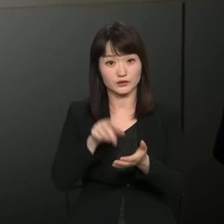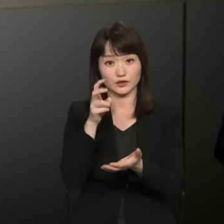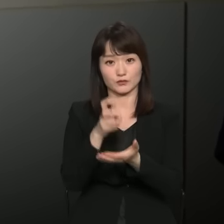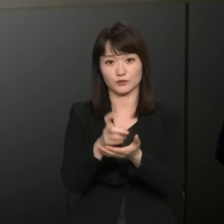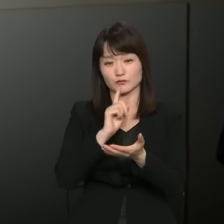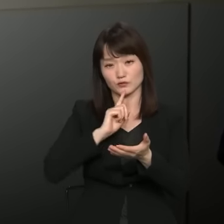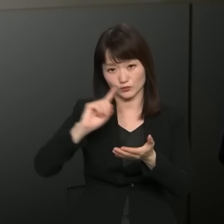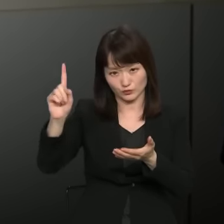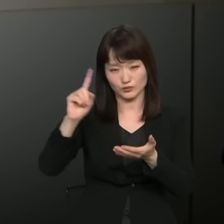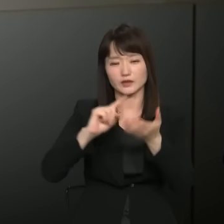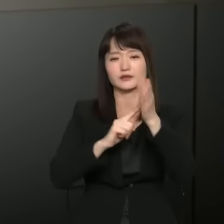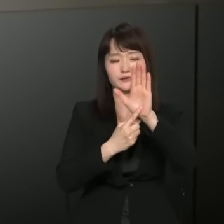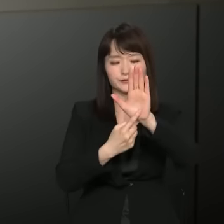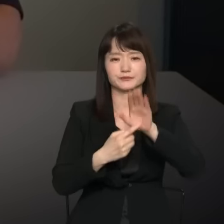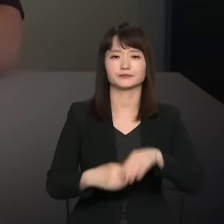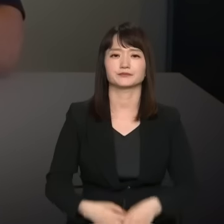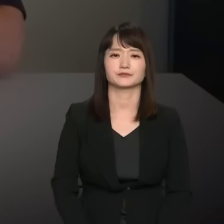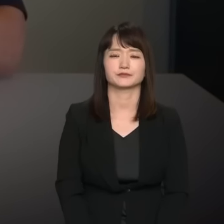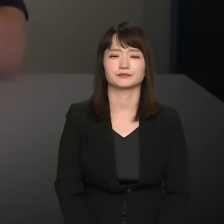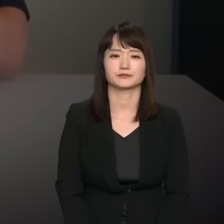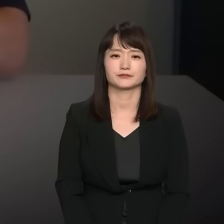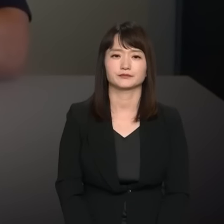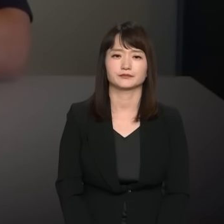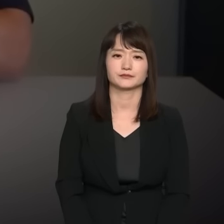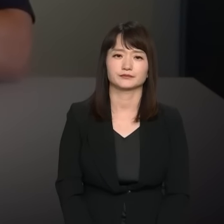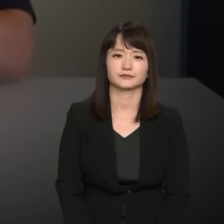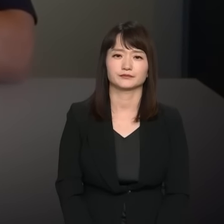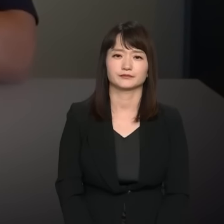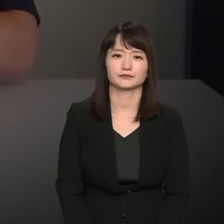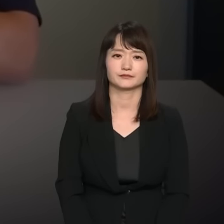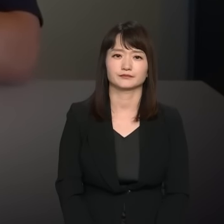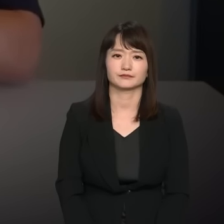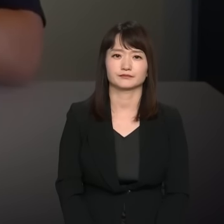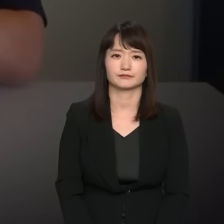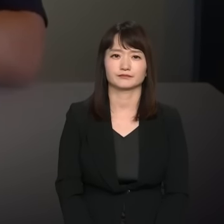조치를 하겠다고 밝혔습니다. JTBC 오승열입니다.